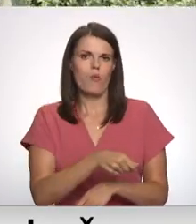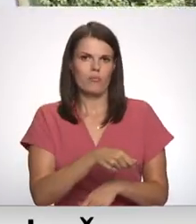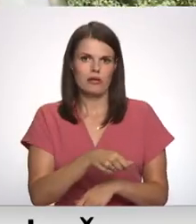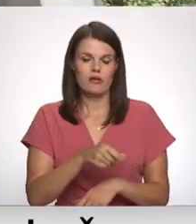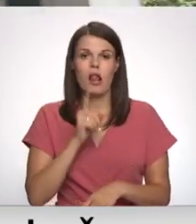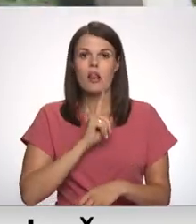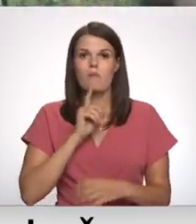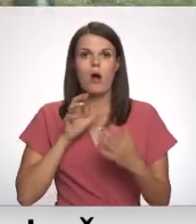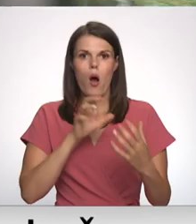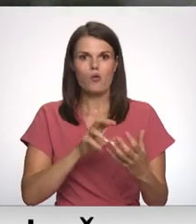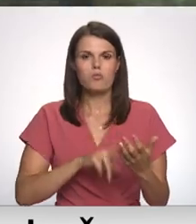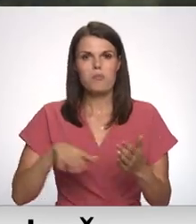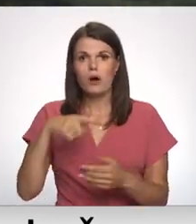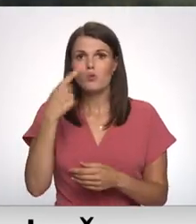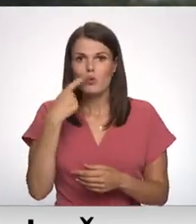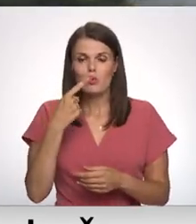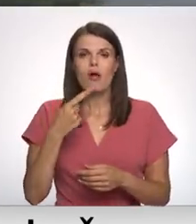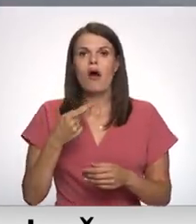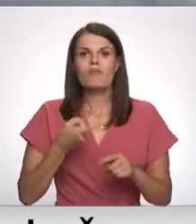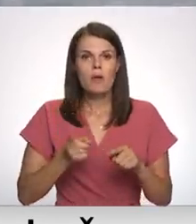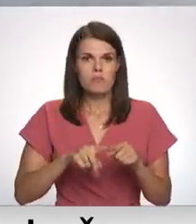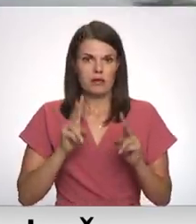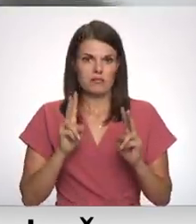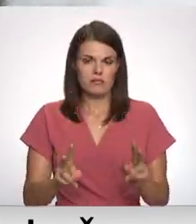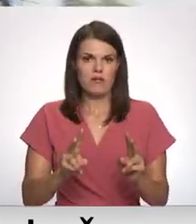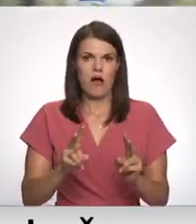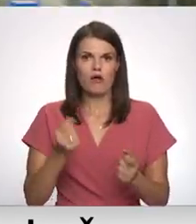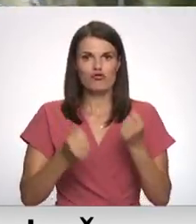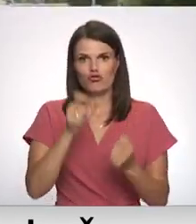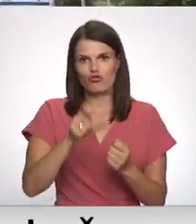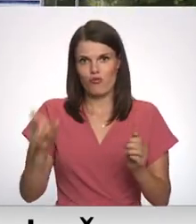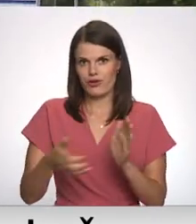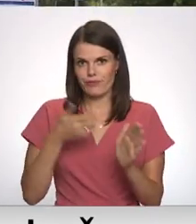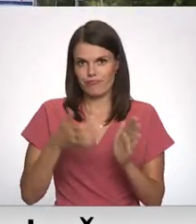situāciju skaidro ar vadītāju trūkumu. Madara Līcīte, Ainis Kukčs, Latvijas televīzija.